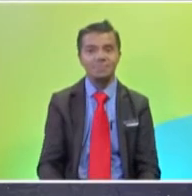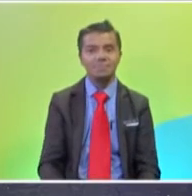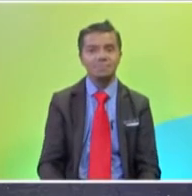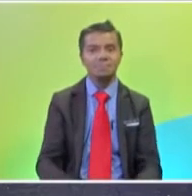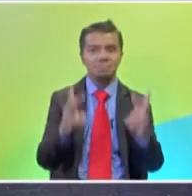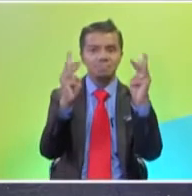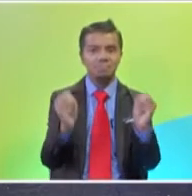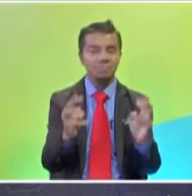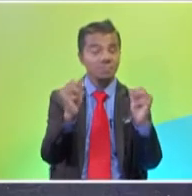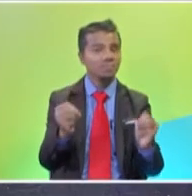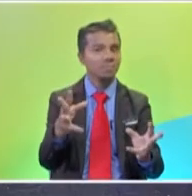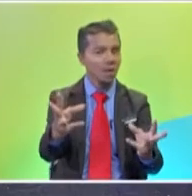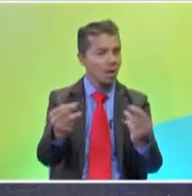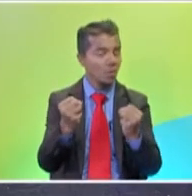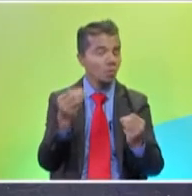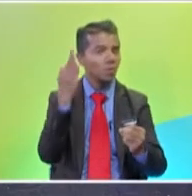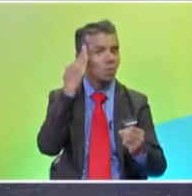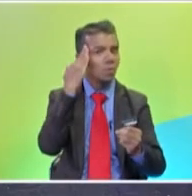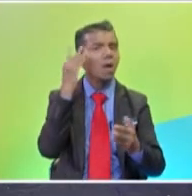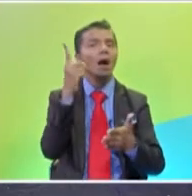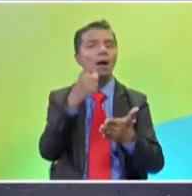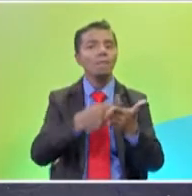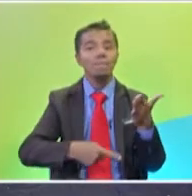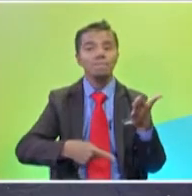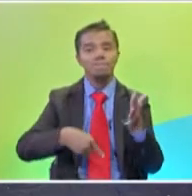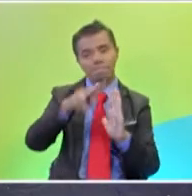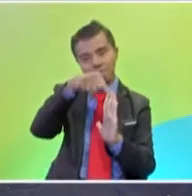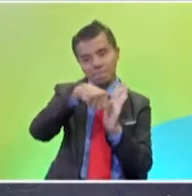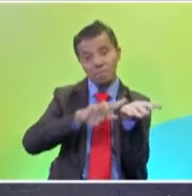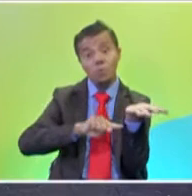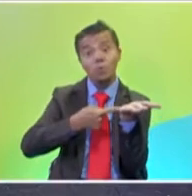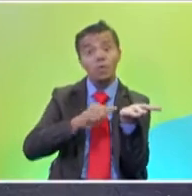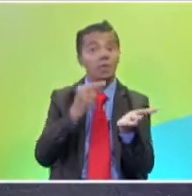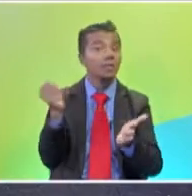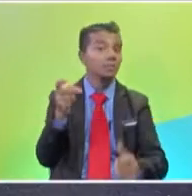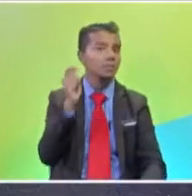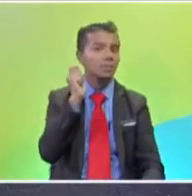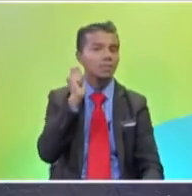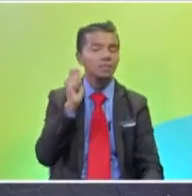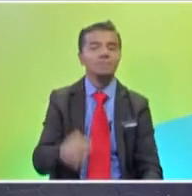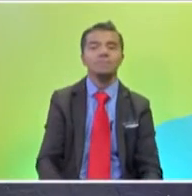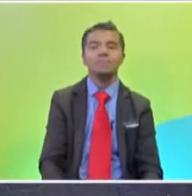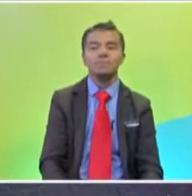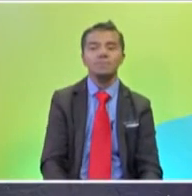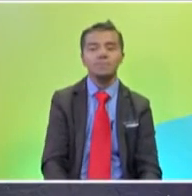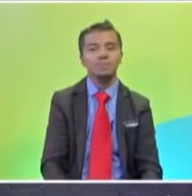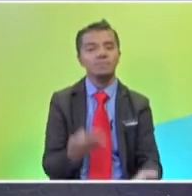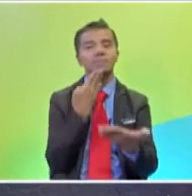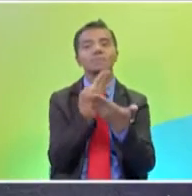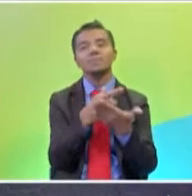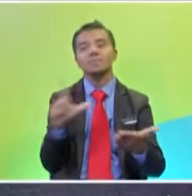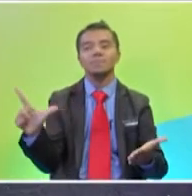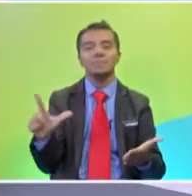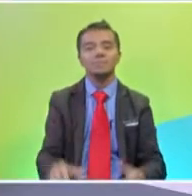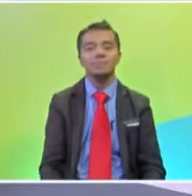apa kaitan gimmick sebentar tadi dengan topik pembelajaran kita untuk mata pelajaran Bahasa Melayu ni. Baiklah, Rina dan